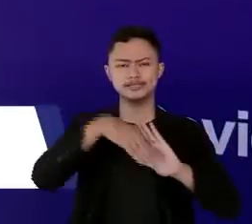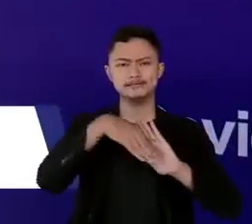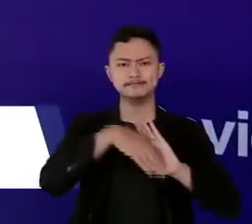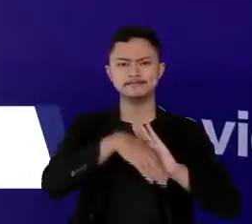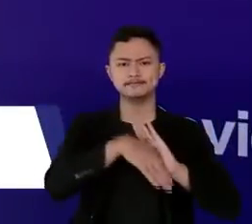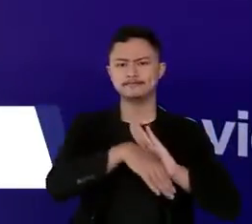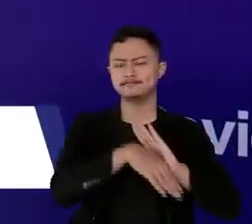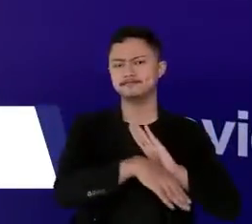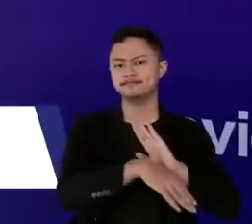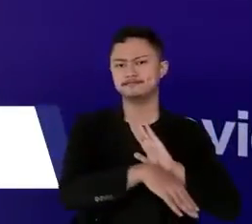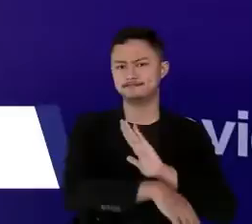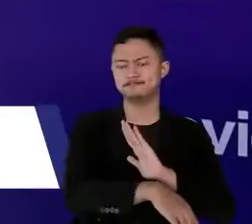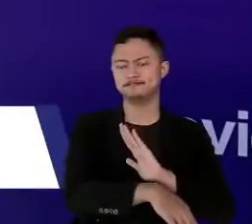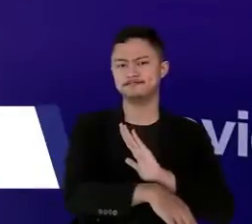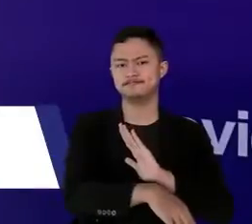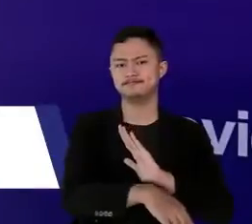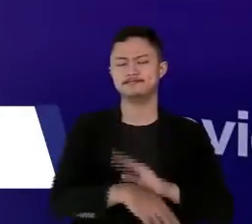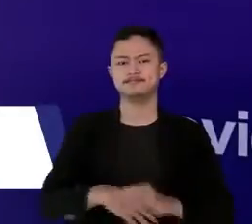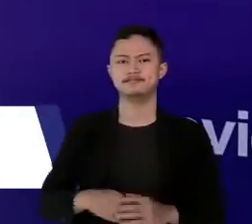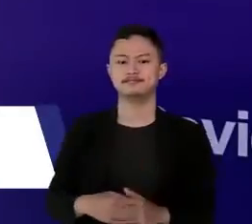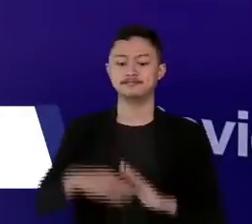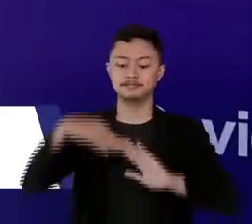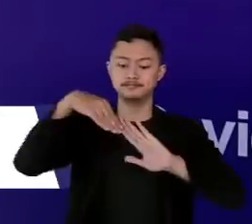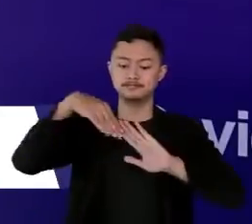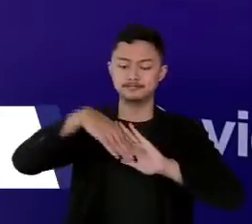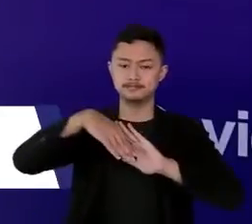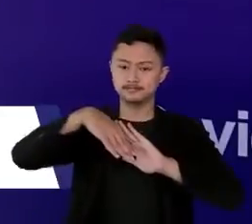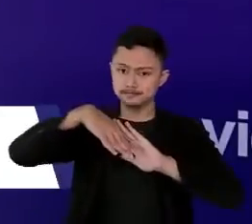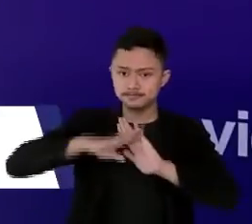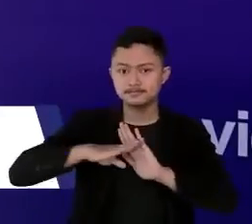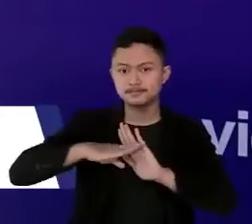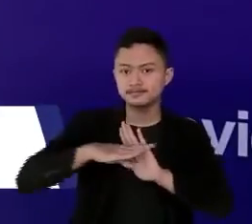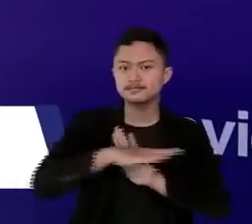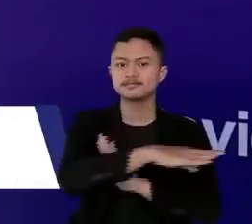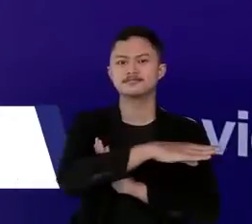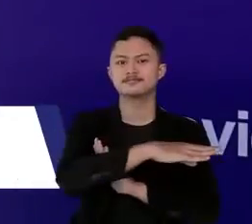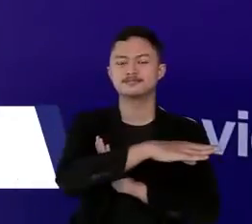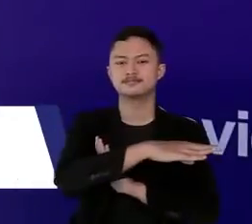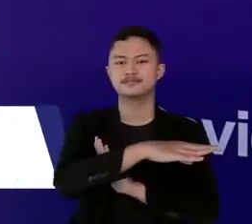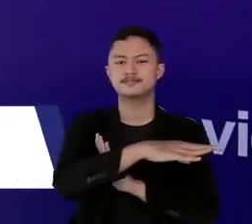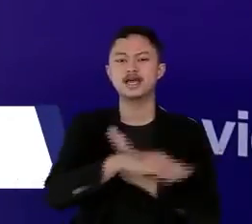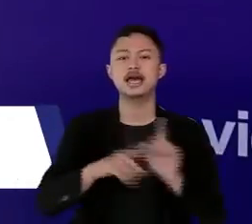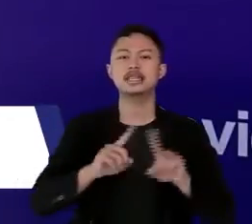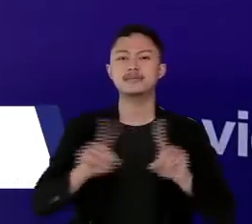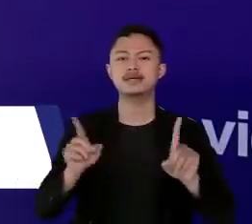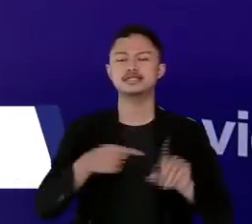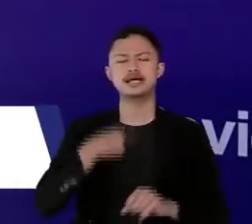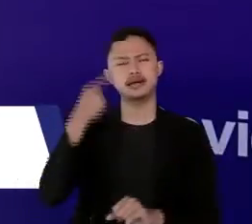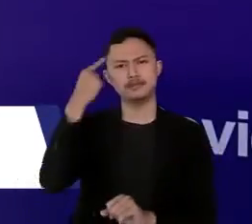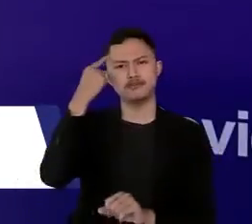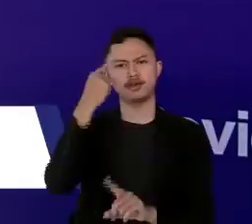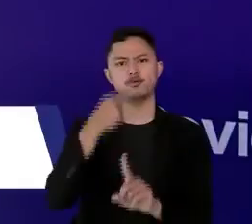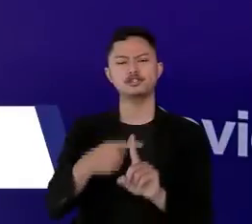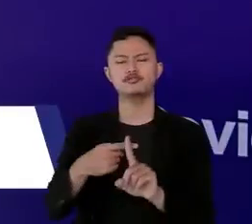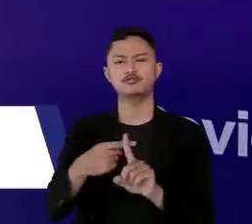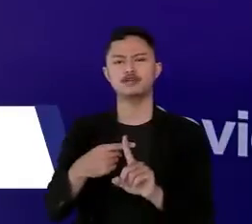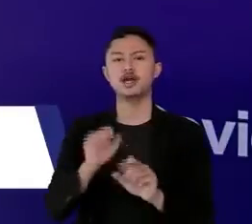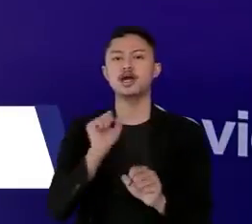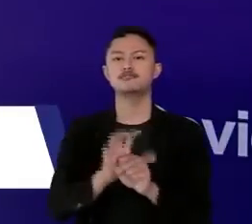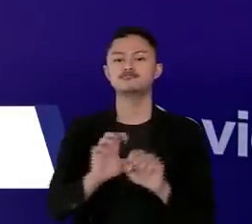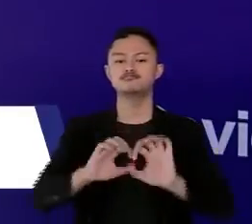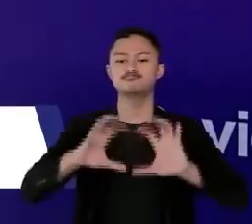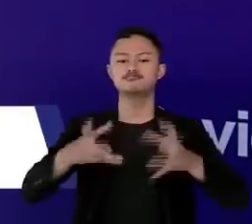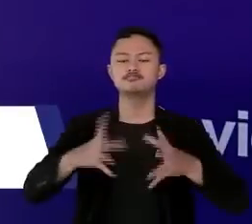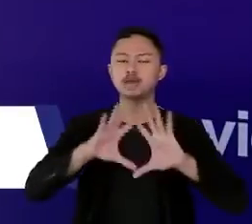kearah grafik yang melandai jadi optimis saya bawa penemu ini akan teratasi